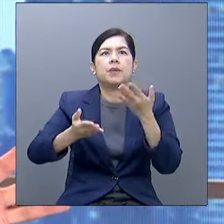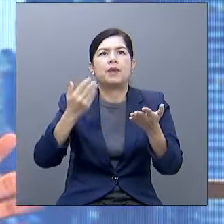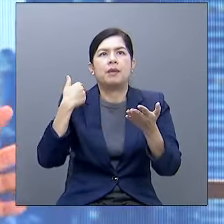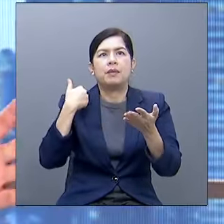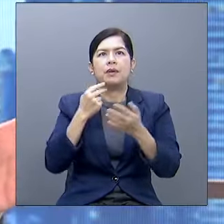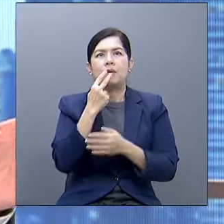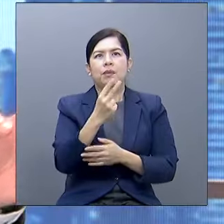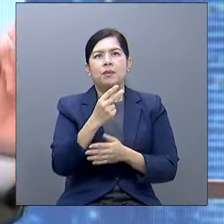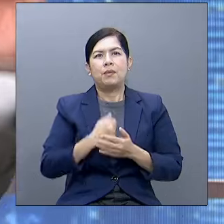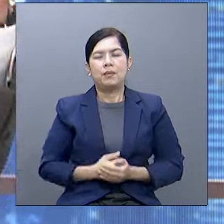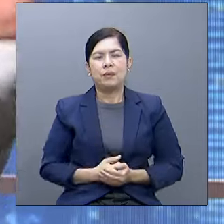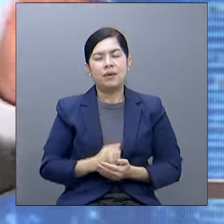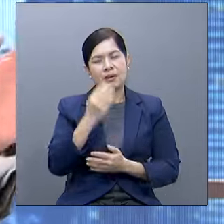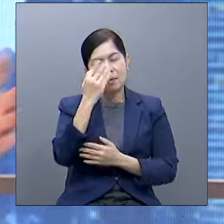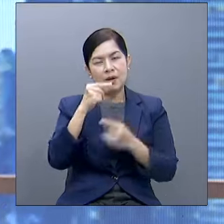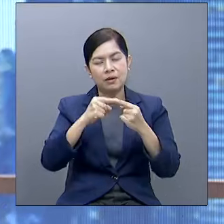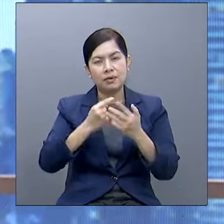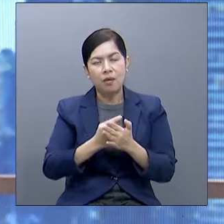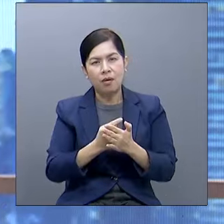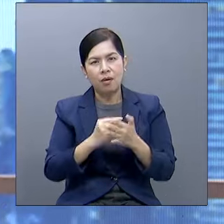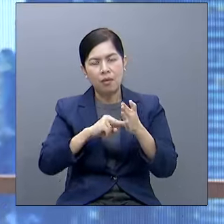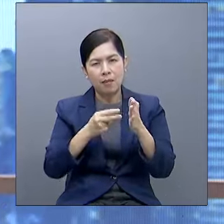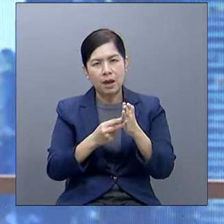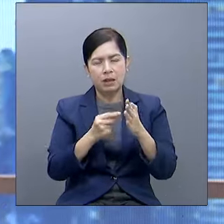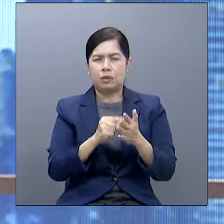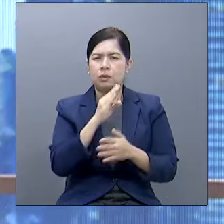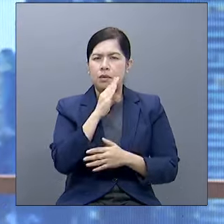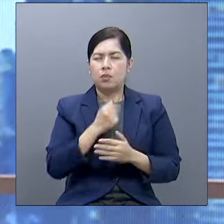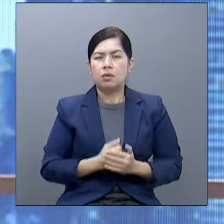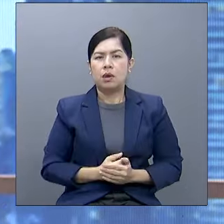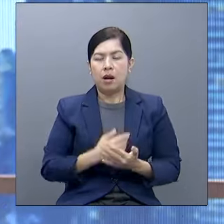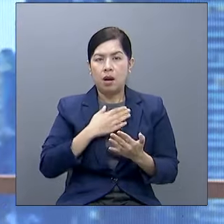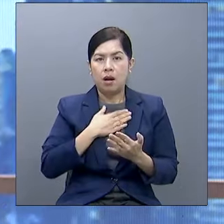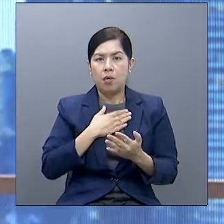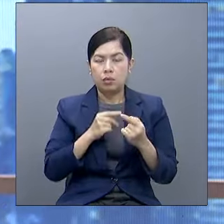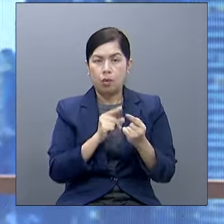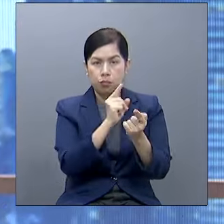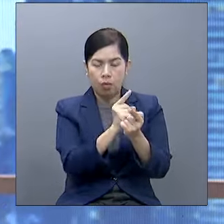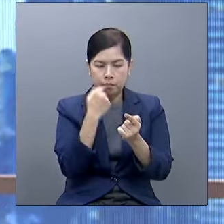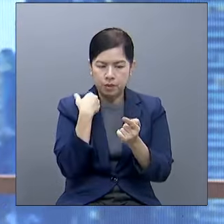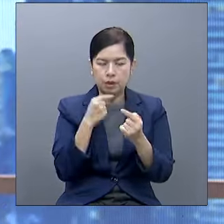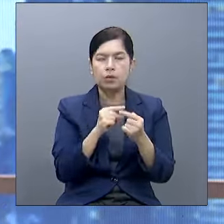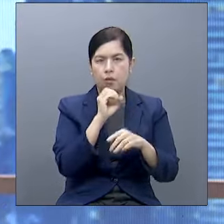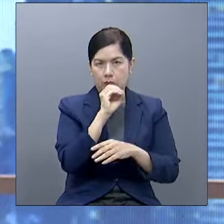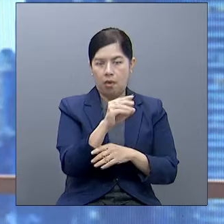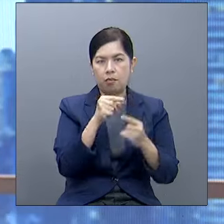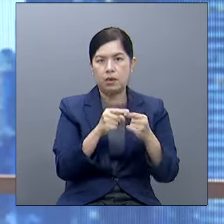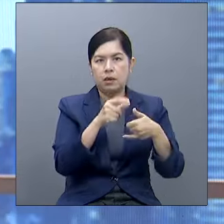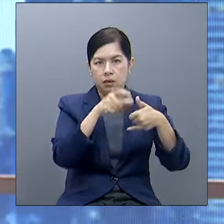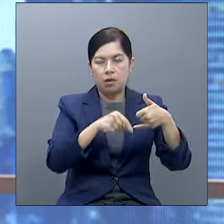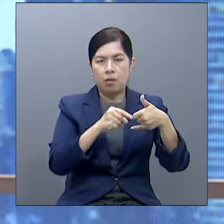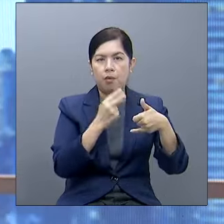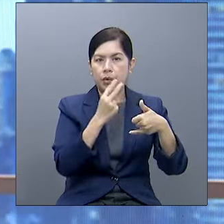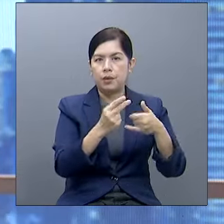มพู ่แต่อย่างเงี้ยถามว่าจริงๆอ่ะเป็นหน้าที่ที่เราควรทำนะครับต้องบอกนี้ก่อนว่าเป็นหน้าที่พลเมืองเพราะอันบอกแล้วว่าอันนี้เป็น